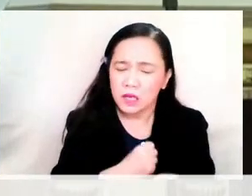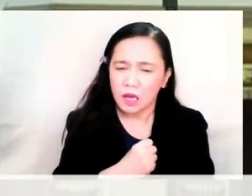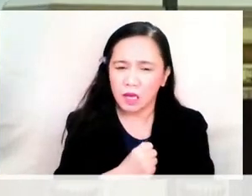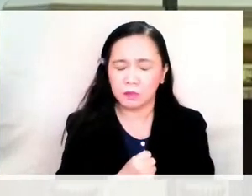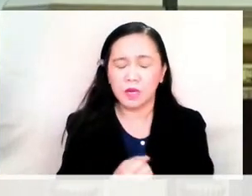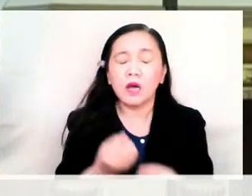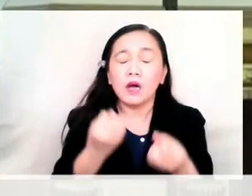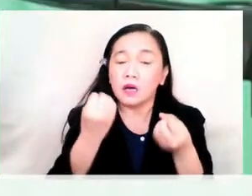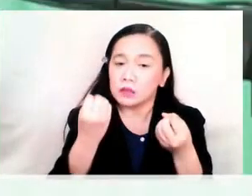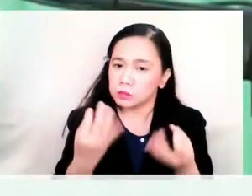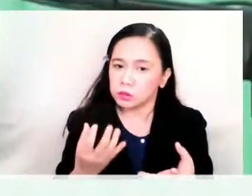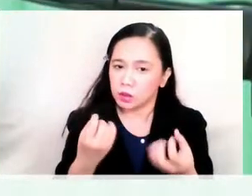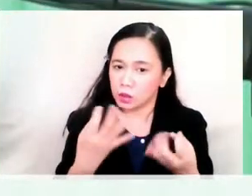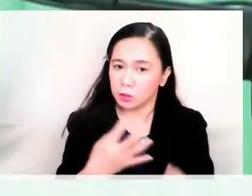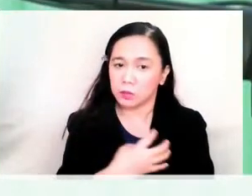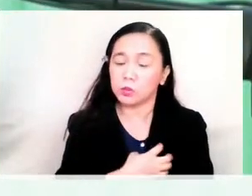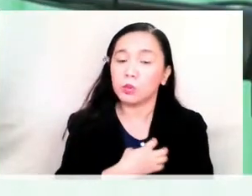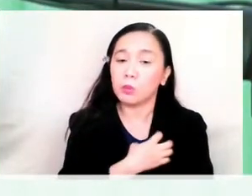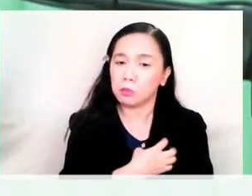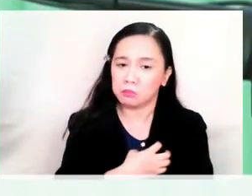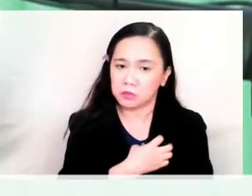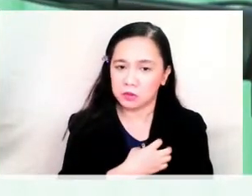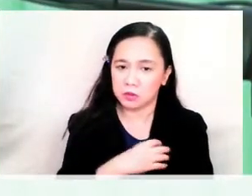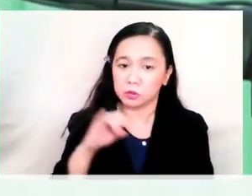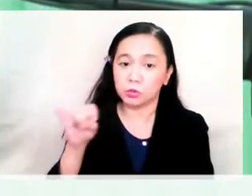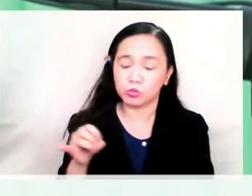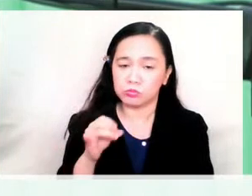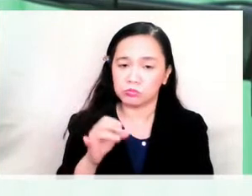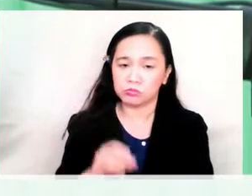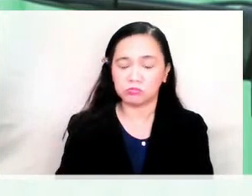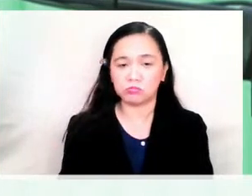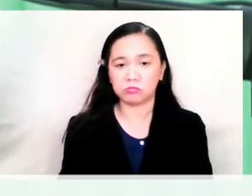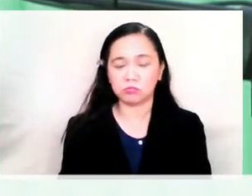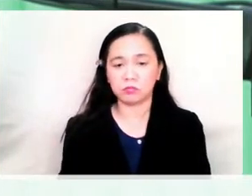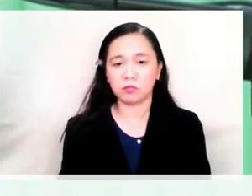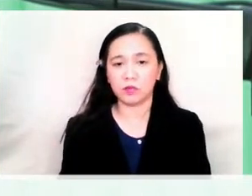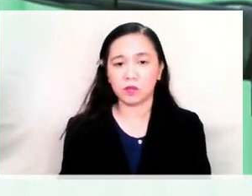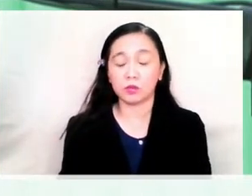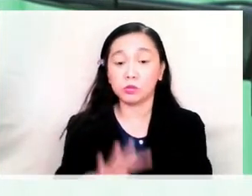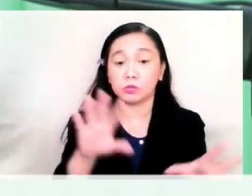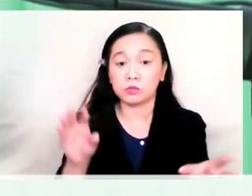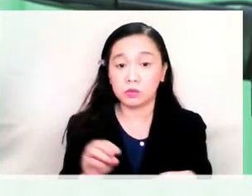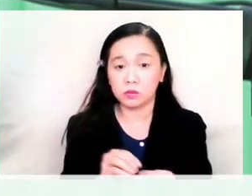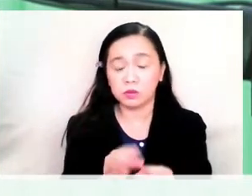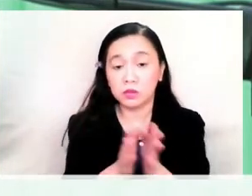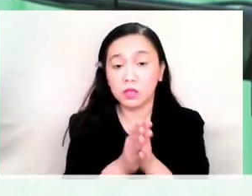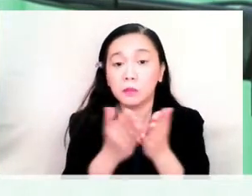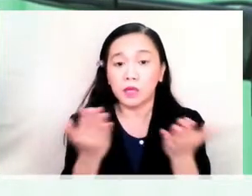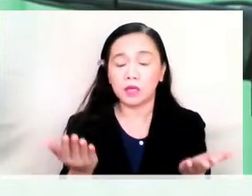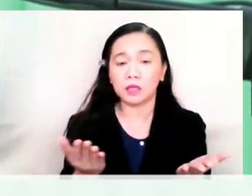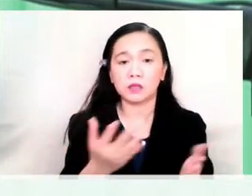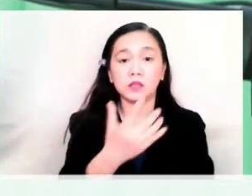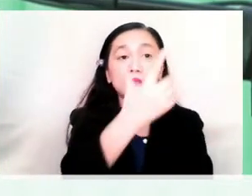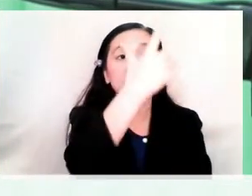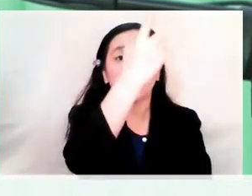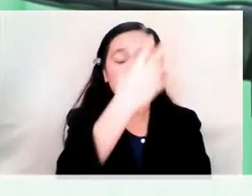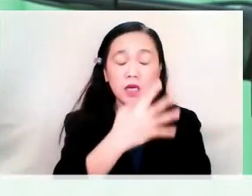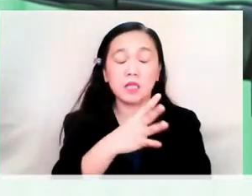Job. Sa bandang huli ng aklat, tinanggap ng Diyos ang hamon ni